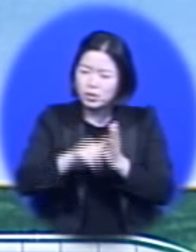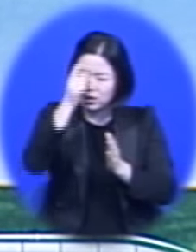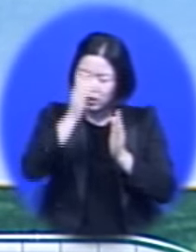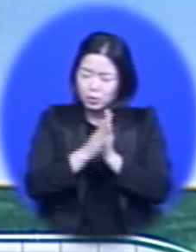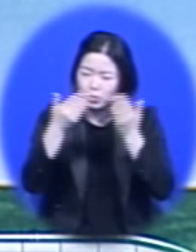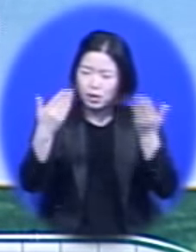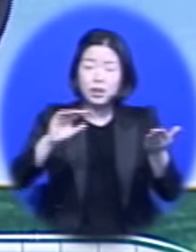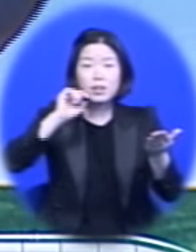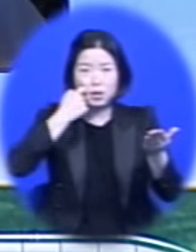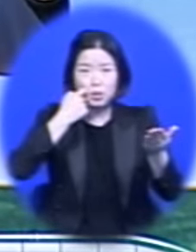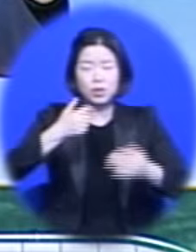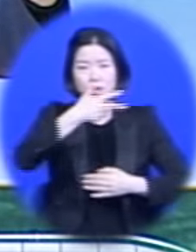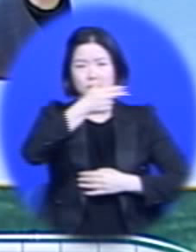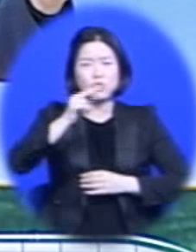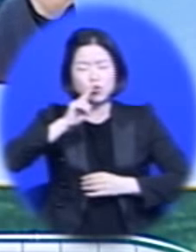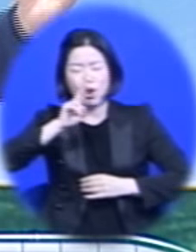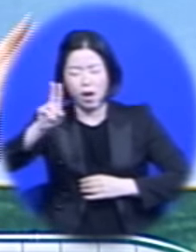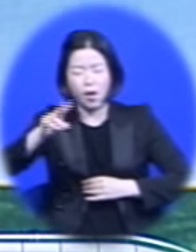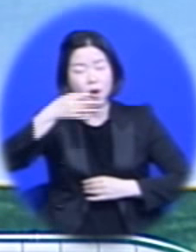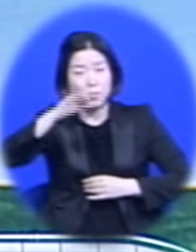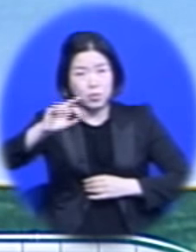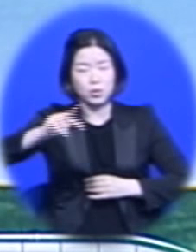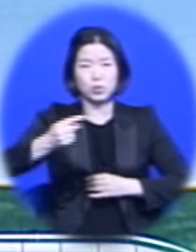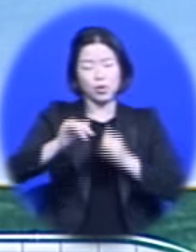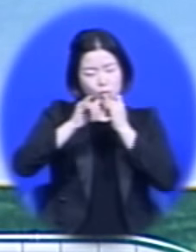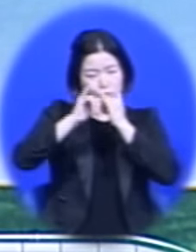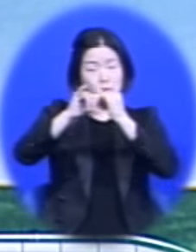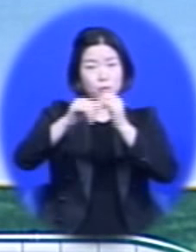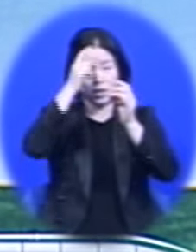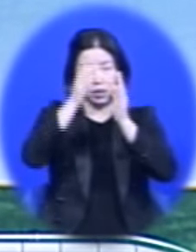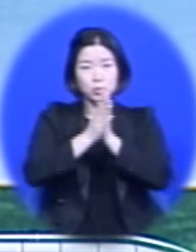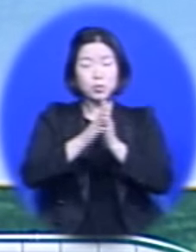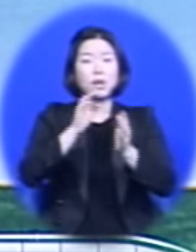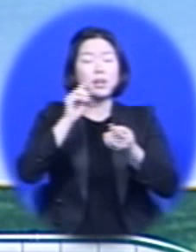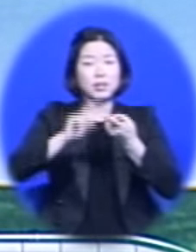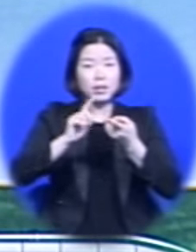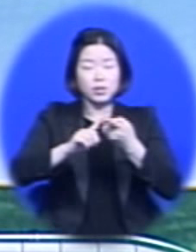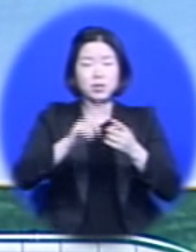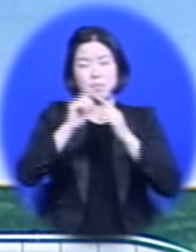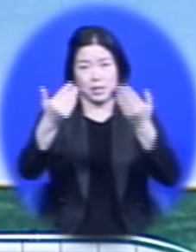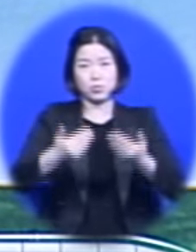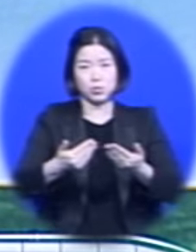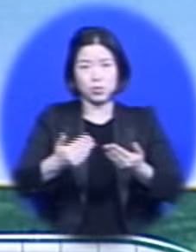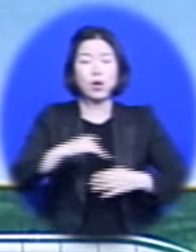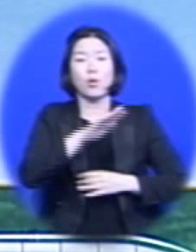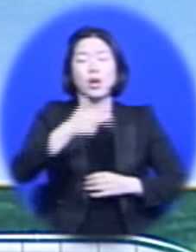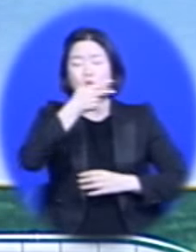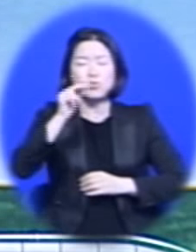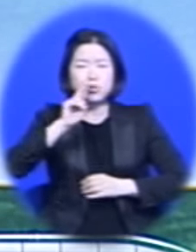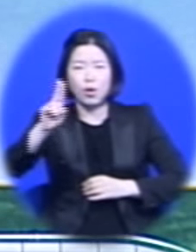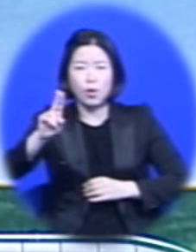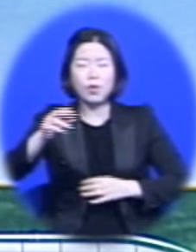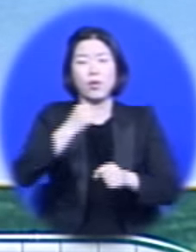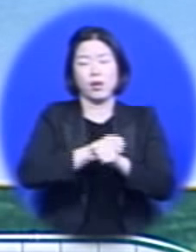없어서 주여라고만 불러도 훌륭한 기도가 된다는 거예요. 우리가 주여라고만 불러도 하나님은